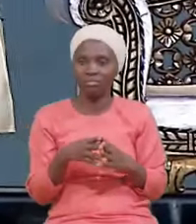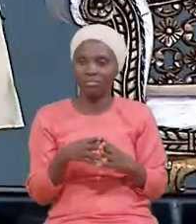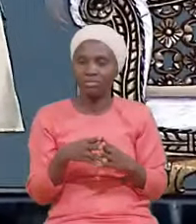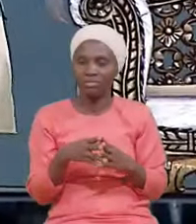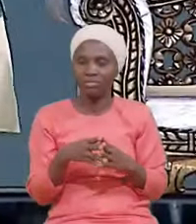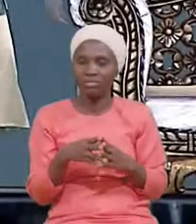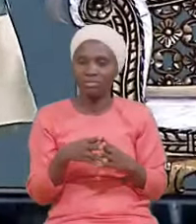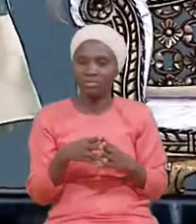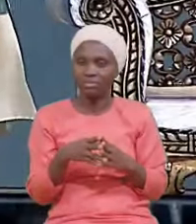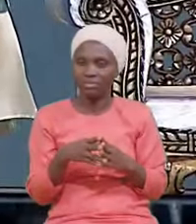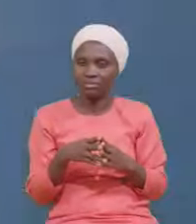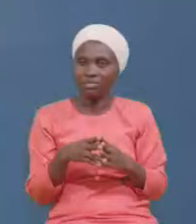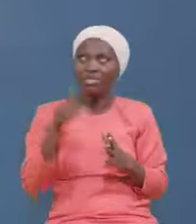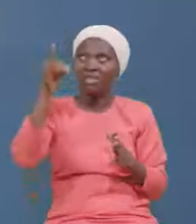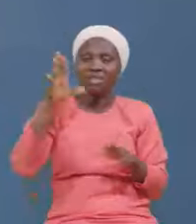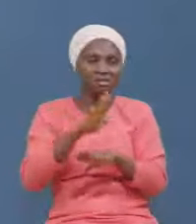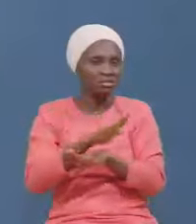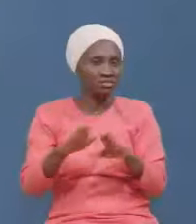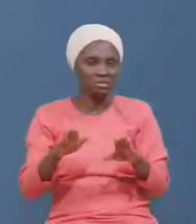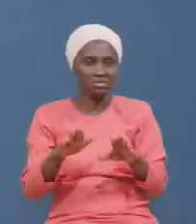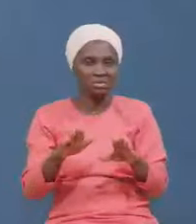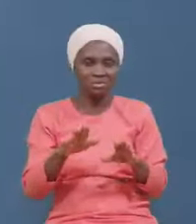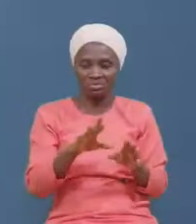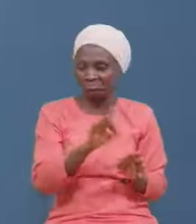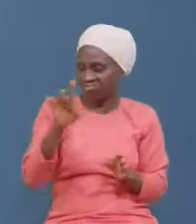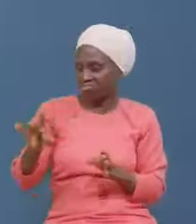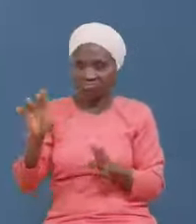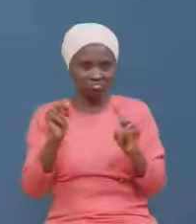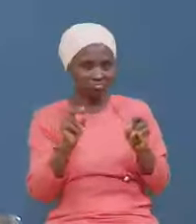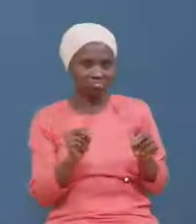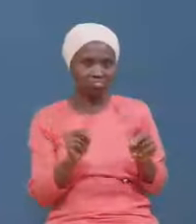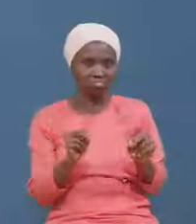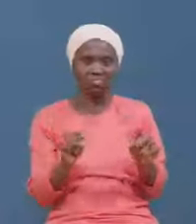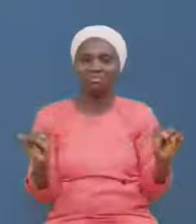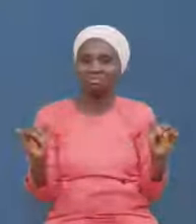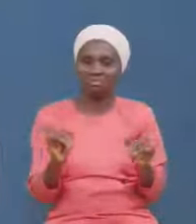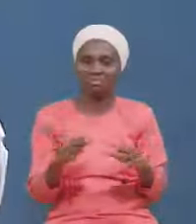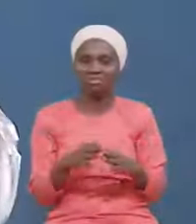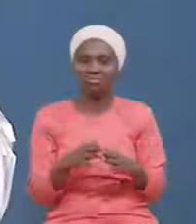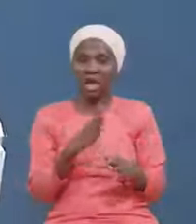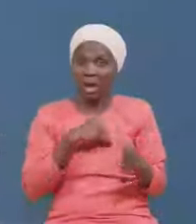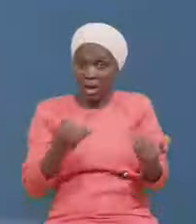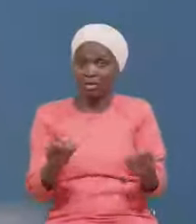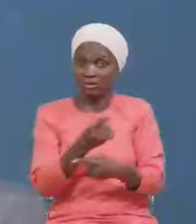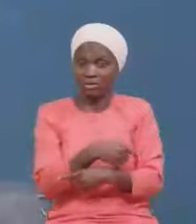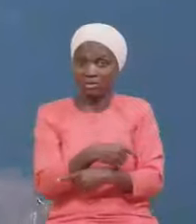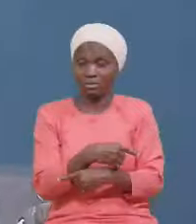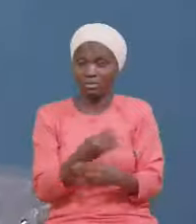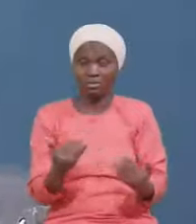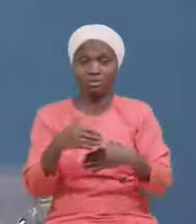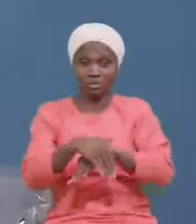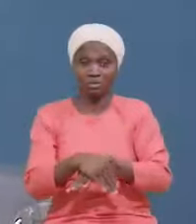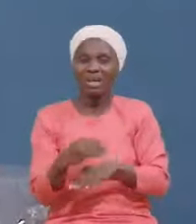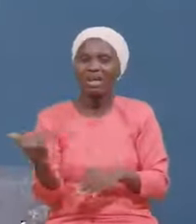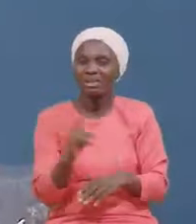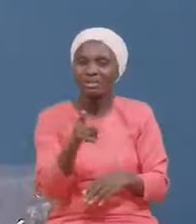అందరికి విడుదల ఇచ్చేవాడు. He does not discriminate. ఆయన ఎవరిని కించపరచడు. And tonight, ఈ రాత్రి, wherever you are,